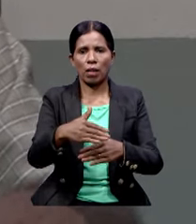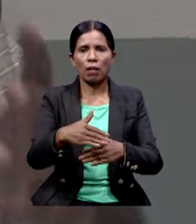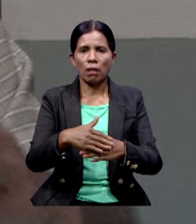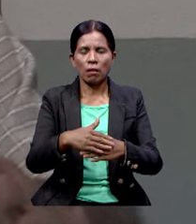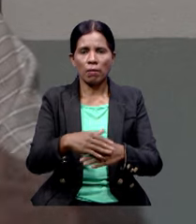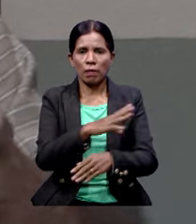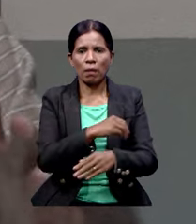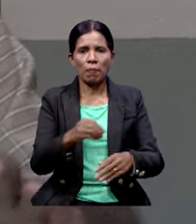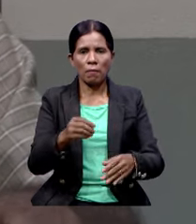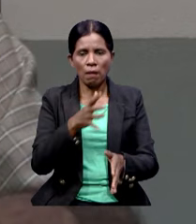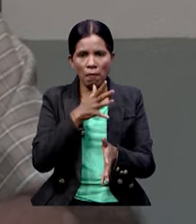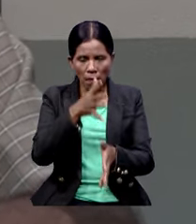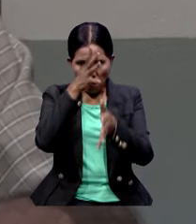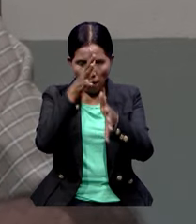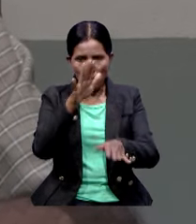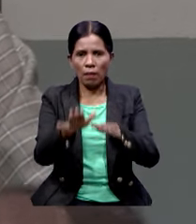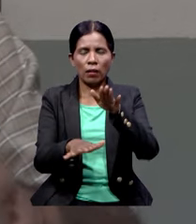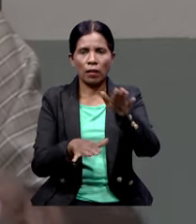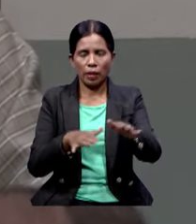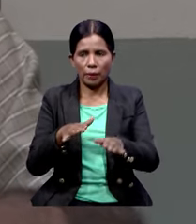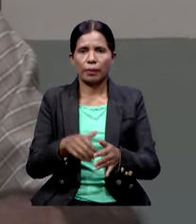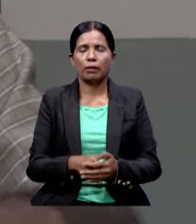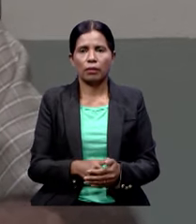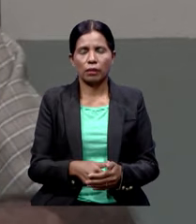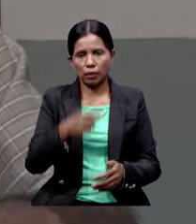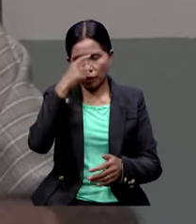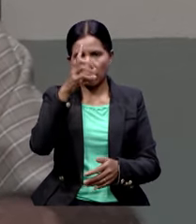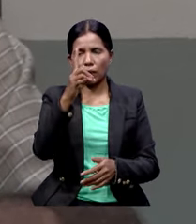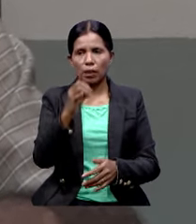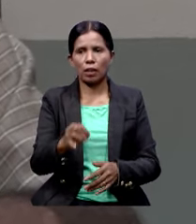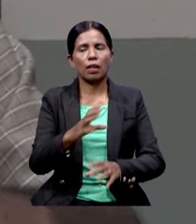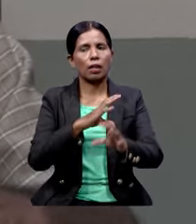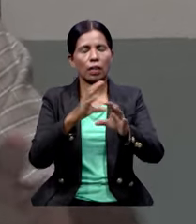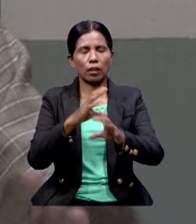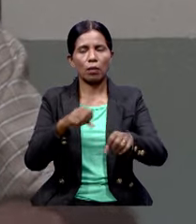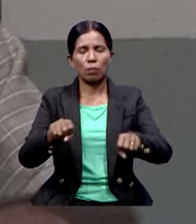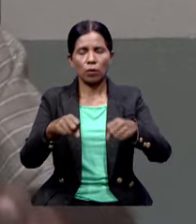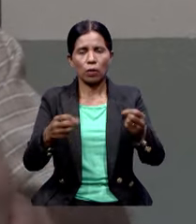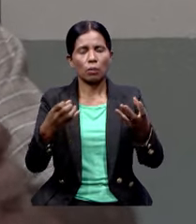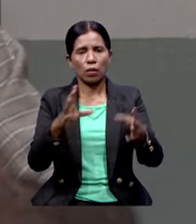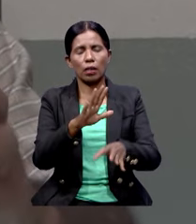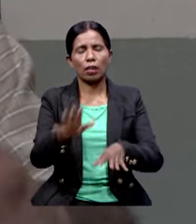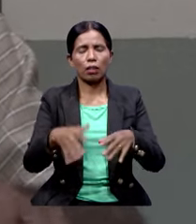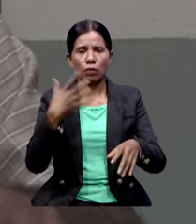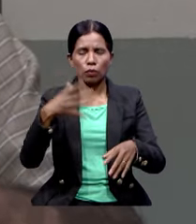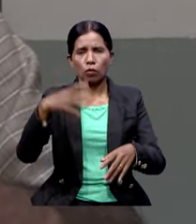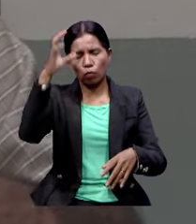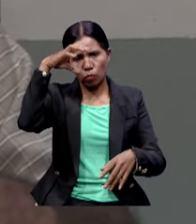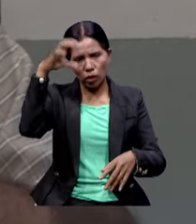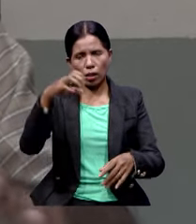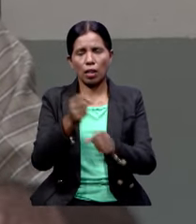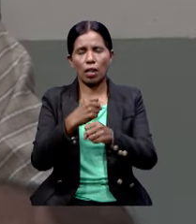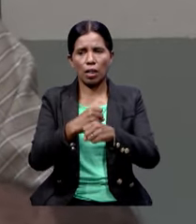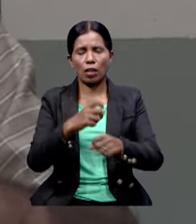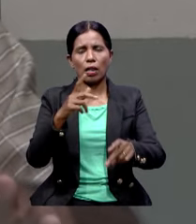maka sei lau ya dala. Tamba ia dili movimento kareta motor barak antor raida un suar di pois udan ida ne mahalu be